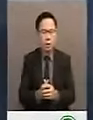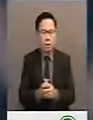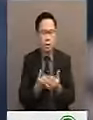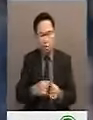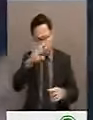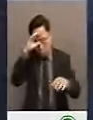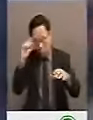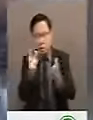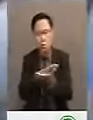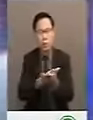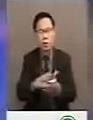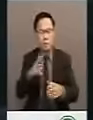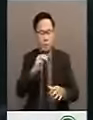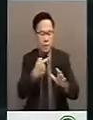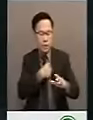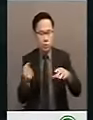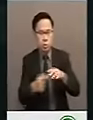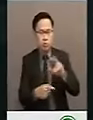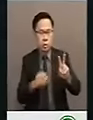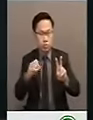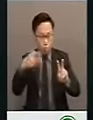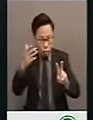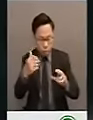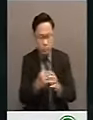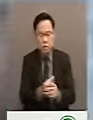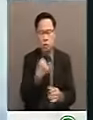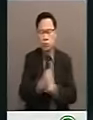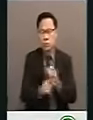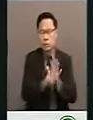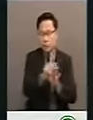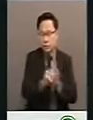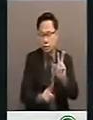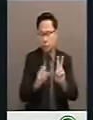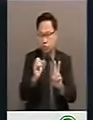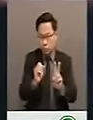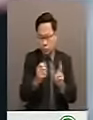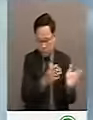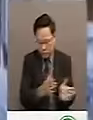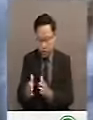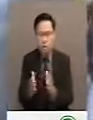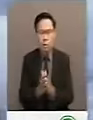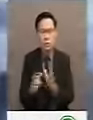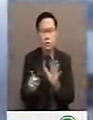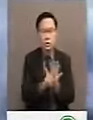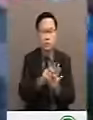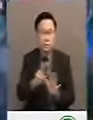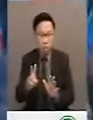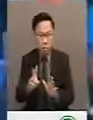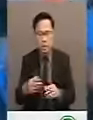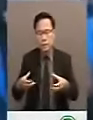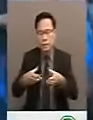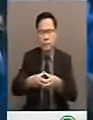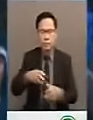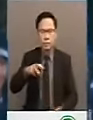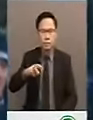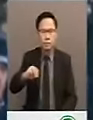คนเดิมม่งเข้าไปครับมาดริดนำ2ประตูต่อ0นะครับแล้วก็จบครึ่งแรกด้วยสกอร์นี้ทีมเยือนครับในครึ่งเวลาหลังนี่มาต